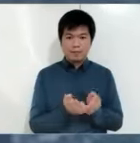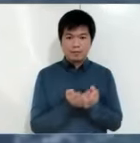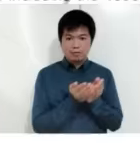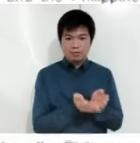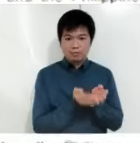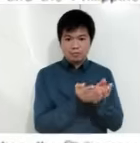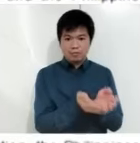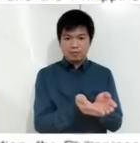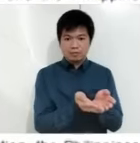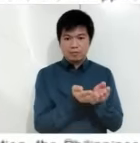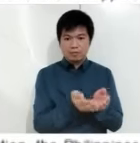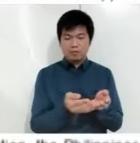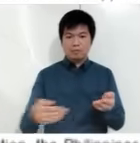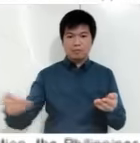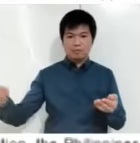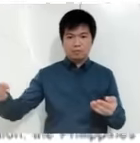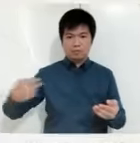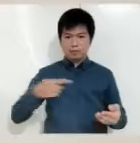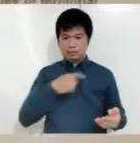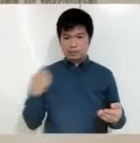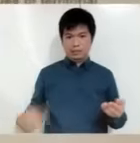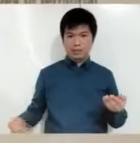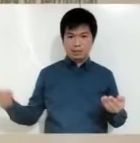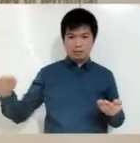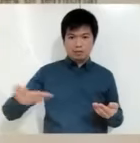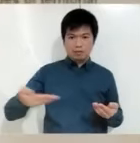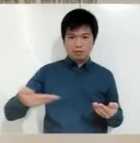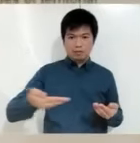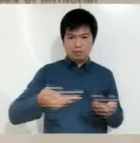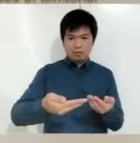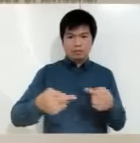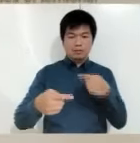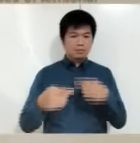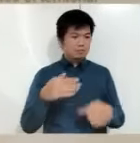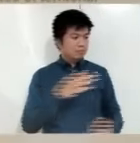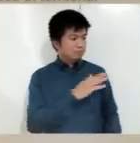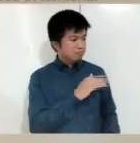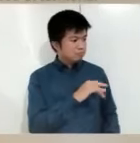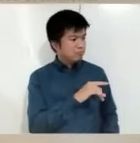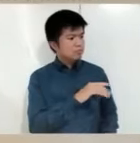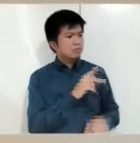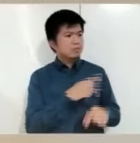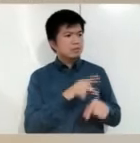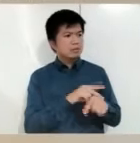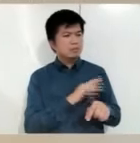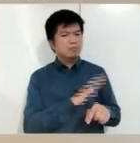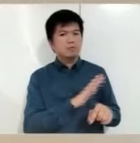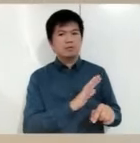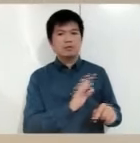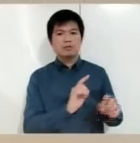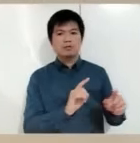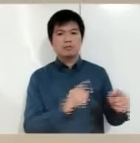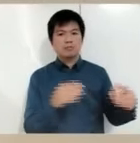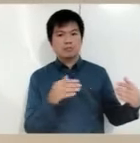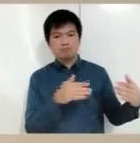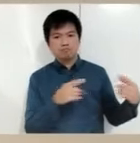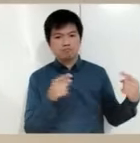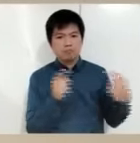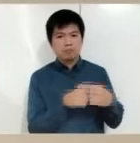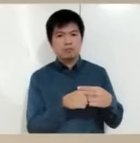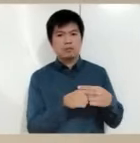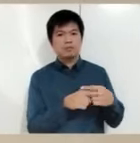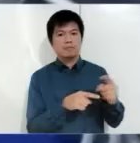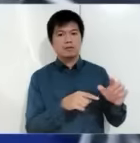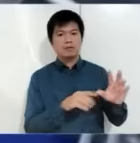Coast Guard. Hinimok din ng China ang Pilipinas na itigil daw ang mga provocation o paglikha ng gulo sa dagat para raw hindi maapektuhan ang kapayapaan